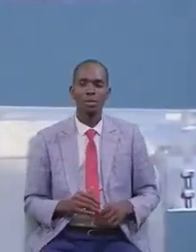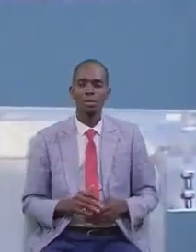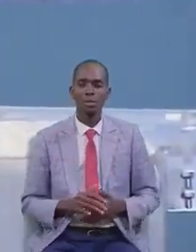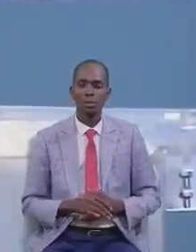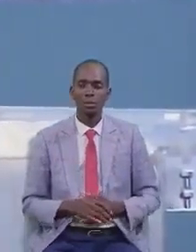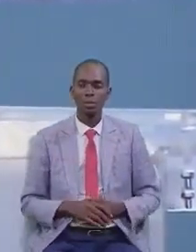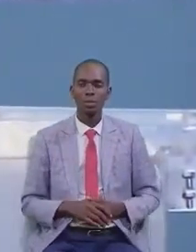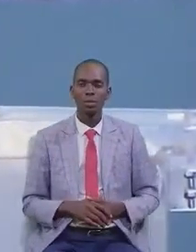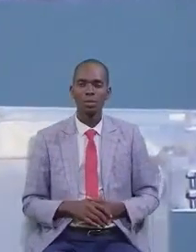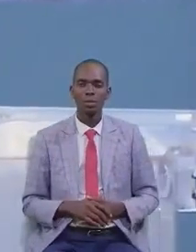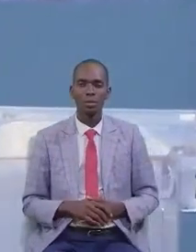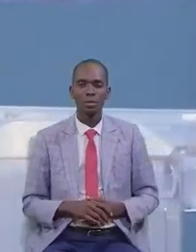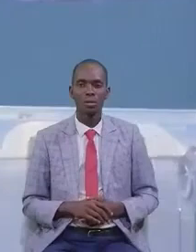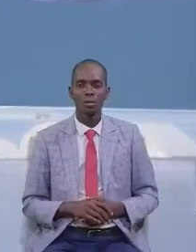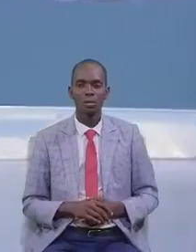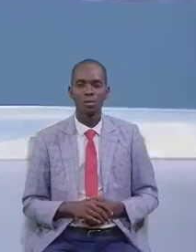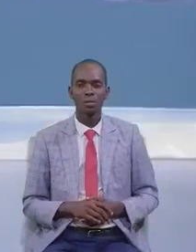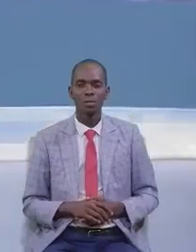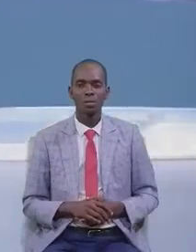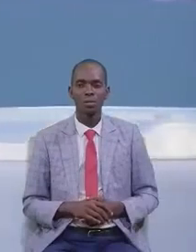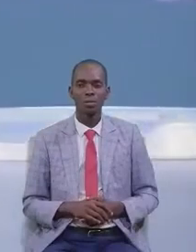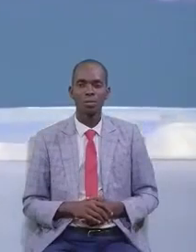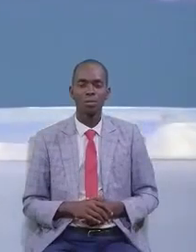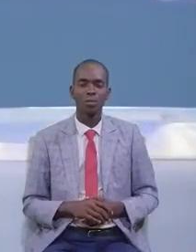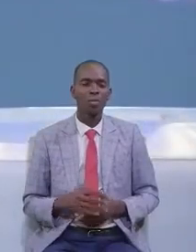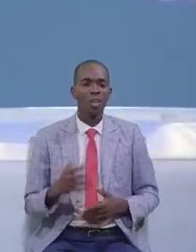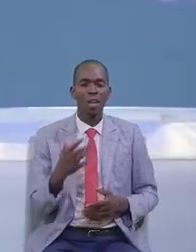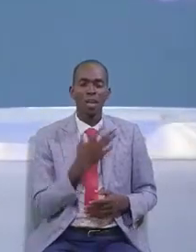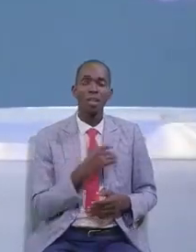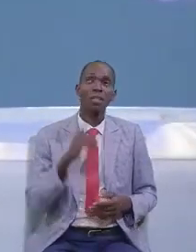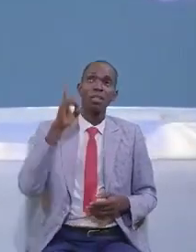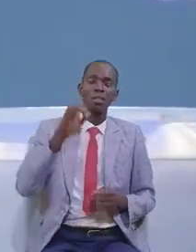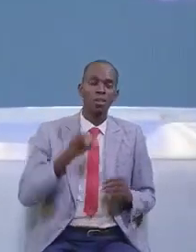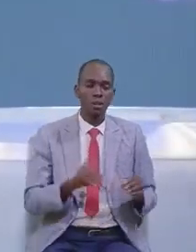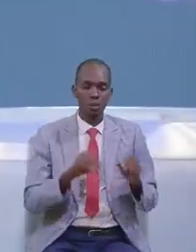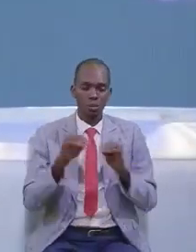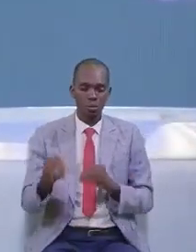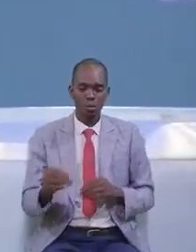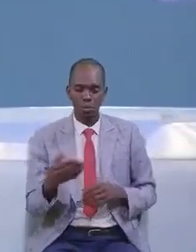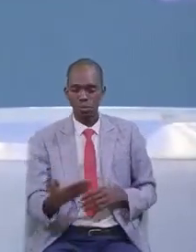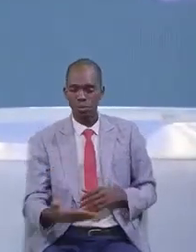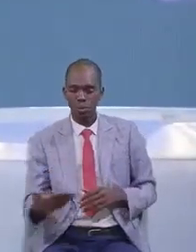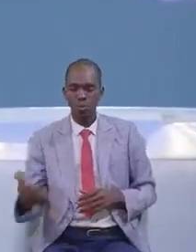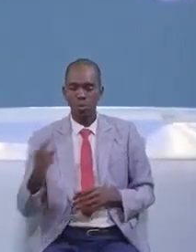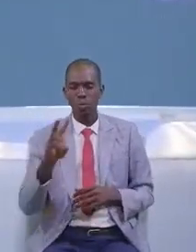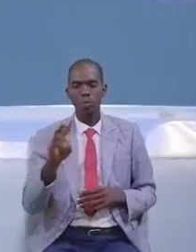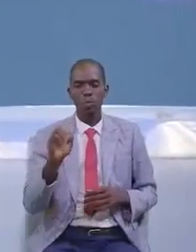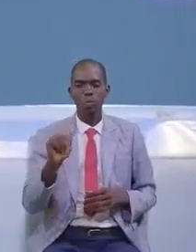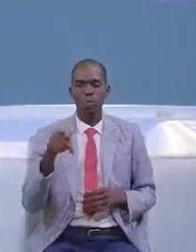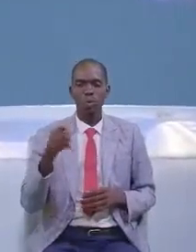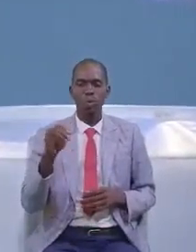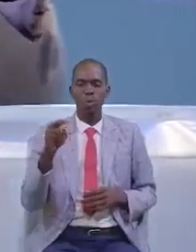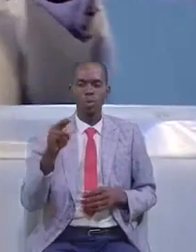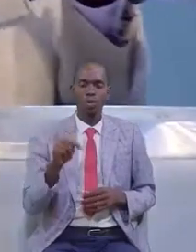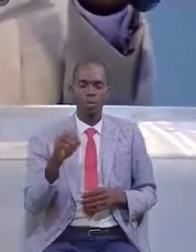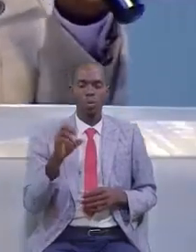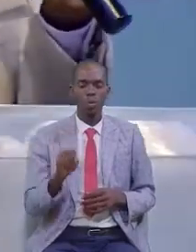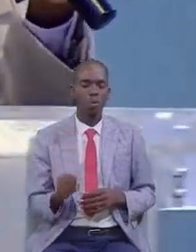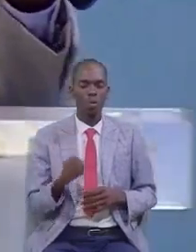స్థాయిని ఆయనే మనకు అనుగ్రహించారు. And he puts weapons in our hand. ఆయన మన చేతుల్లోకి ఆయుధాలు కూడా ఇచ్చారు.